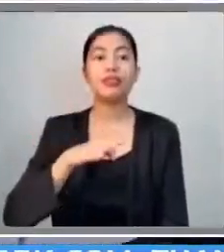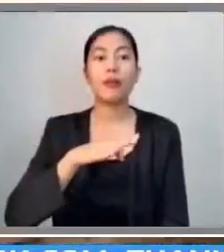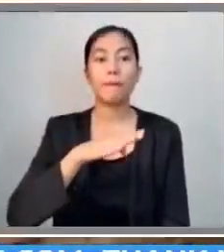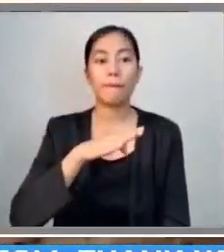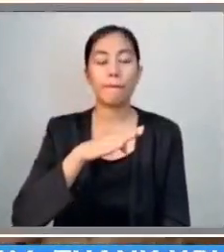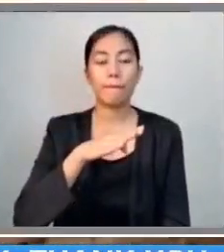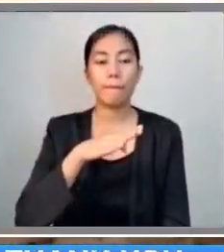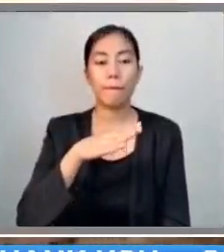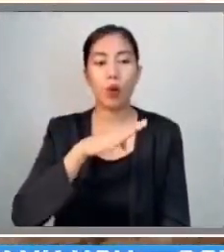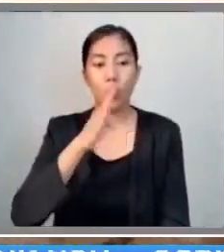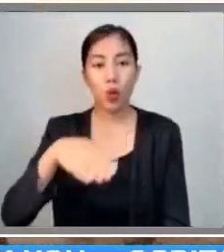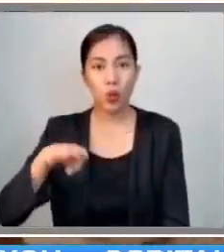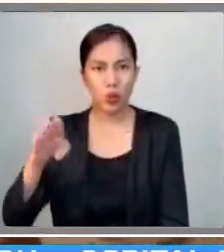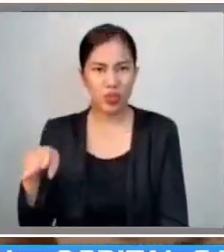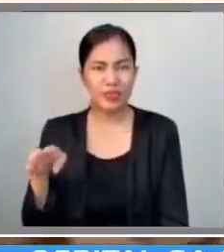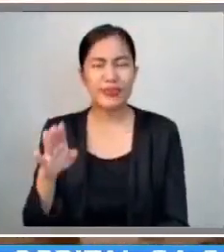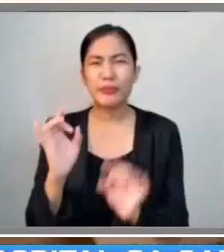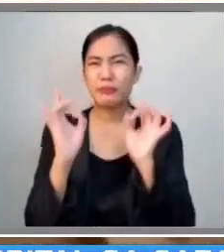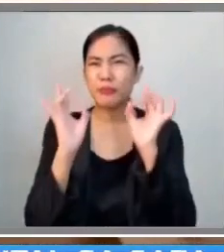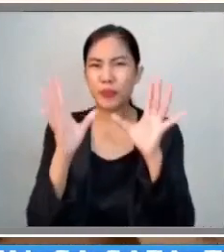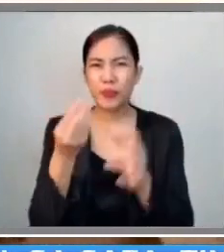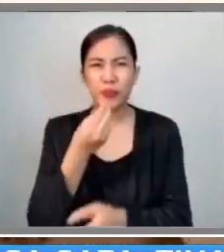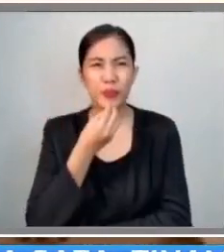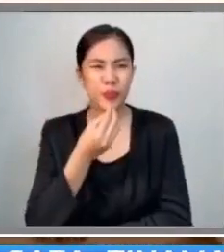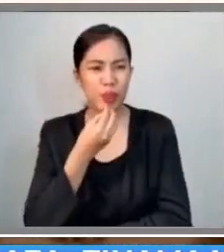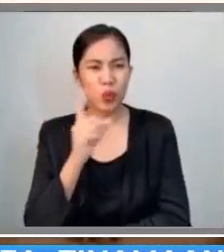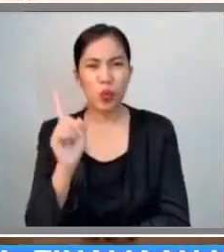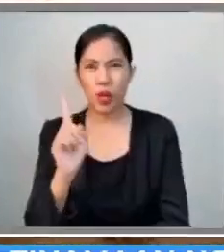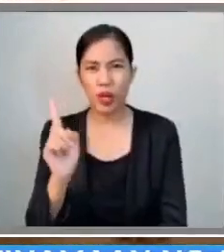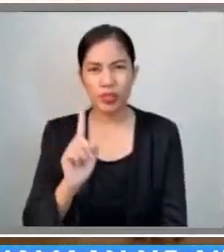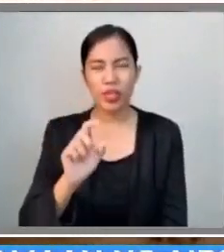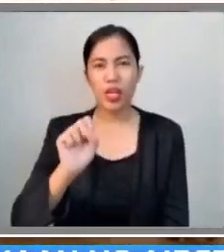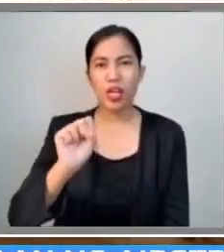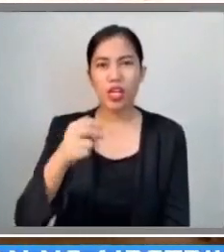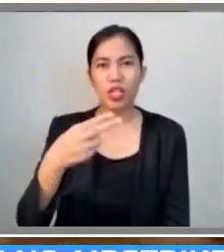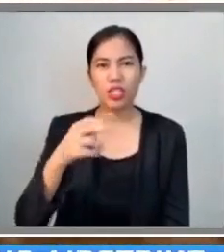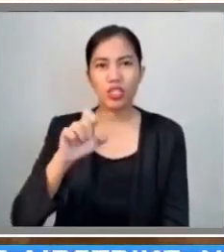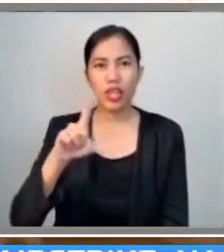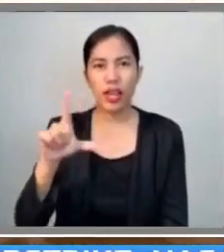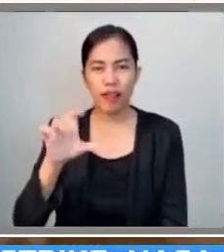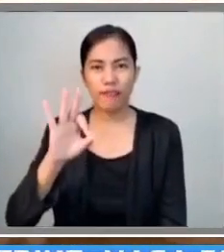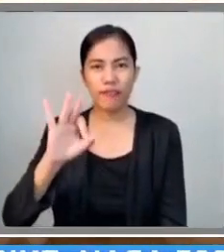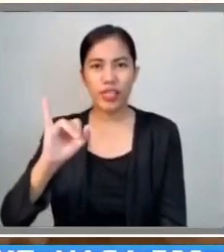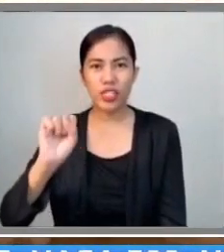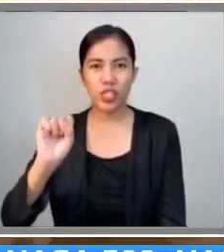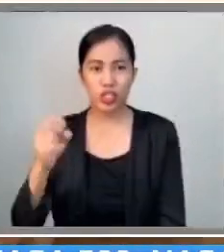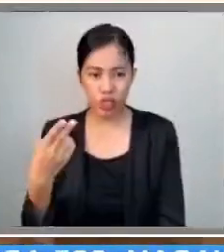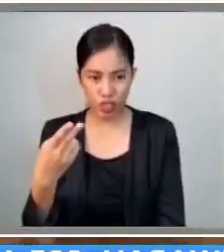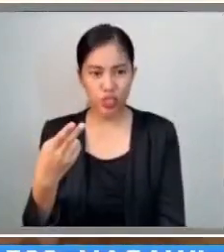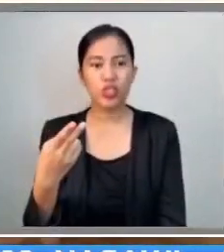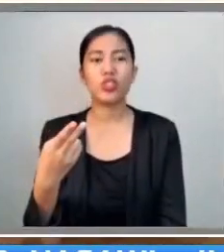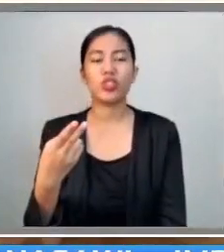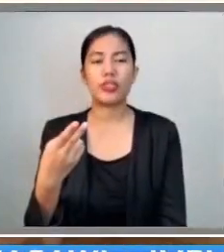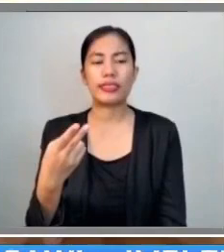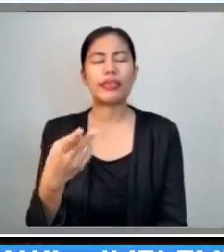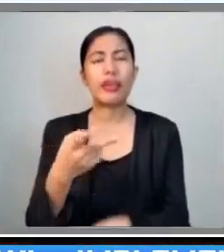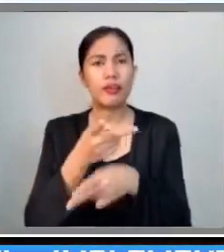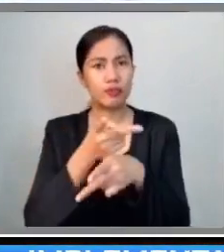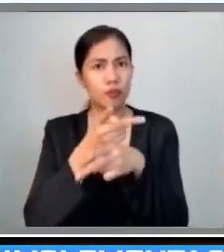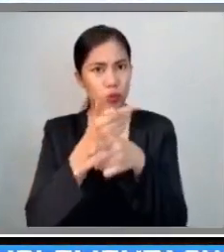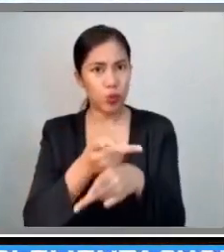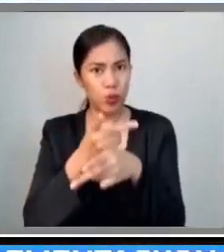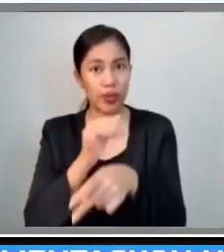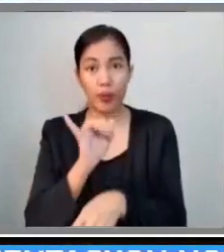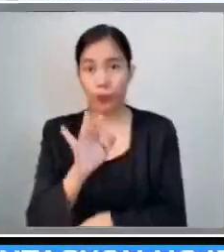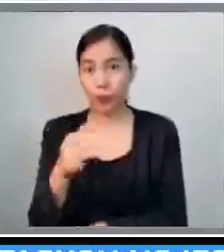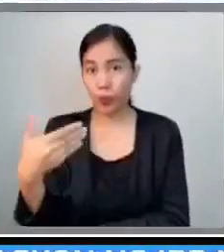Nakakalason pong kainin ang mga shellfish at alamang na hinuli mula sa mga lugar na yan, ha? Kaya ingat po, kung isda po at pusit, hipon